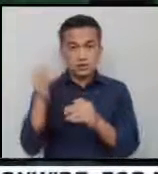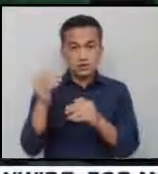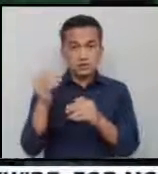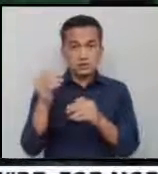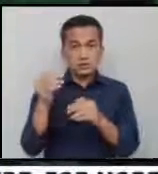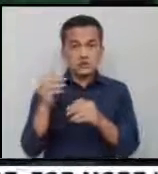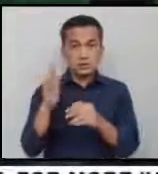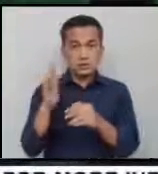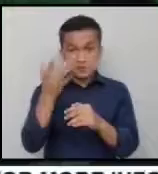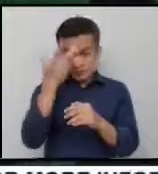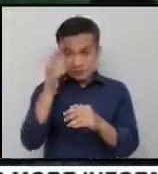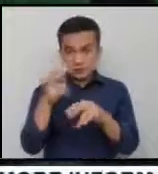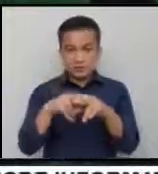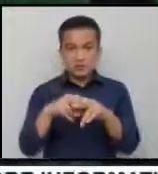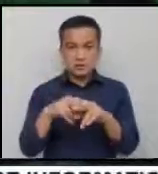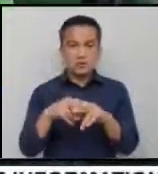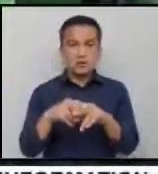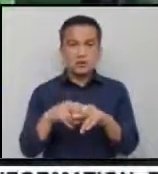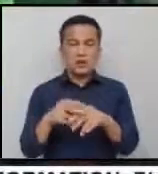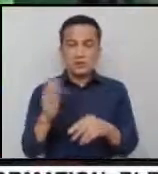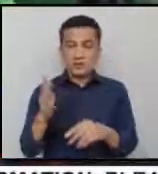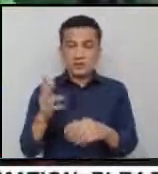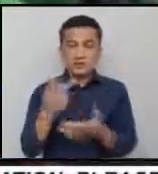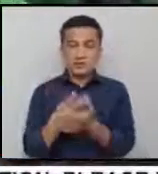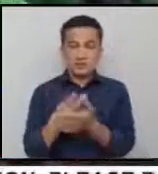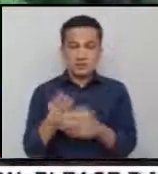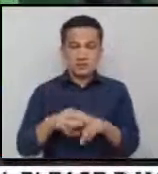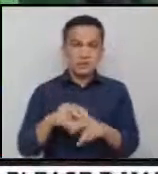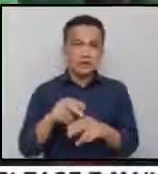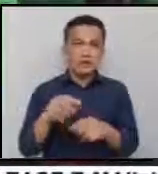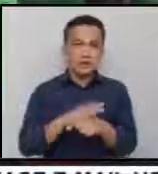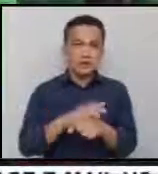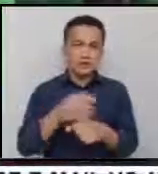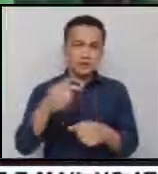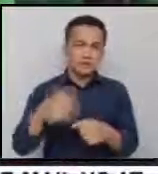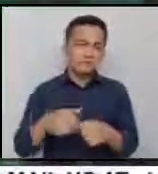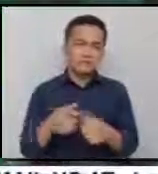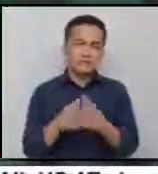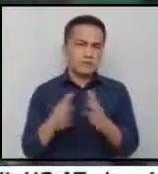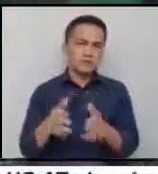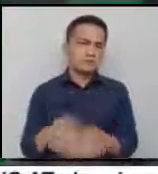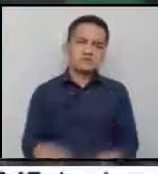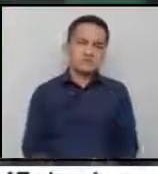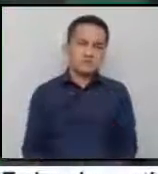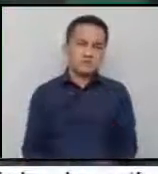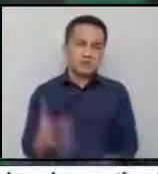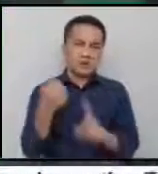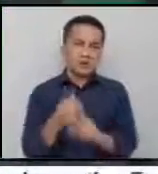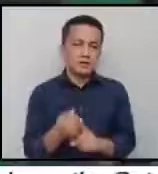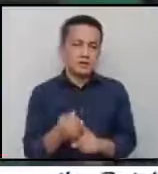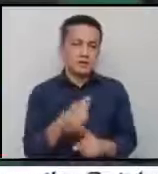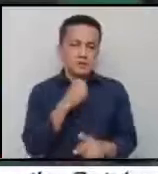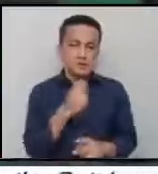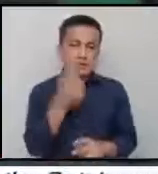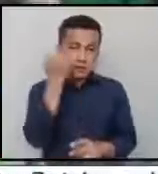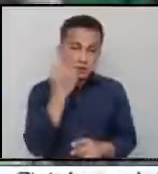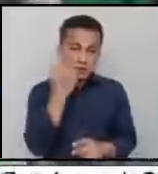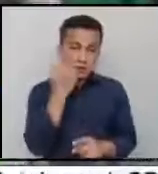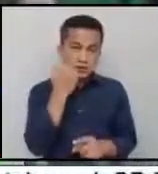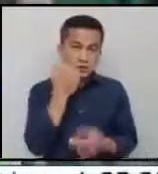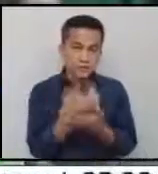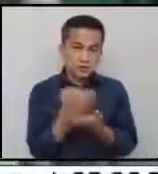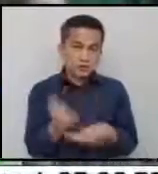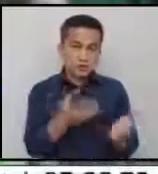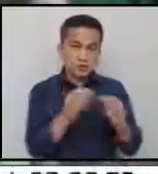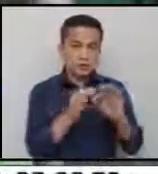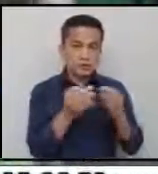ganyan. Malaki talagang bagay pa rin. Para hindi masyadong mabawasan ang kanyang kita na maiuwi sa kanyang pamilya, sasamantalahin na